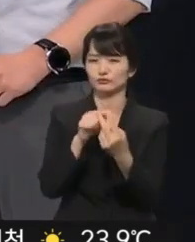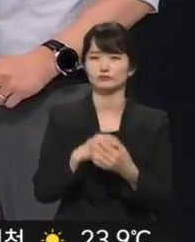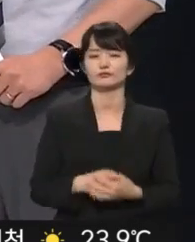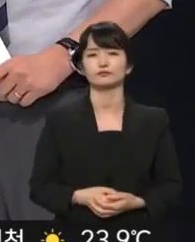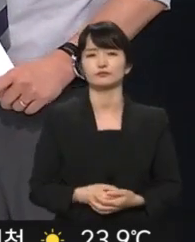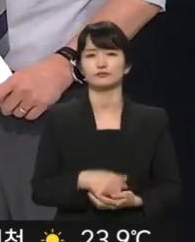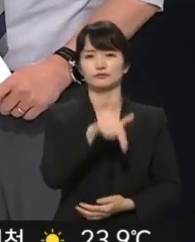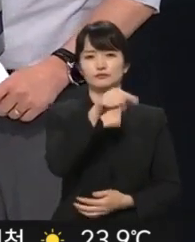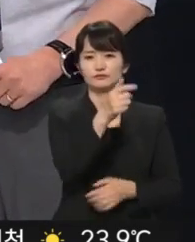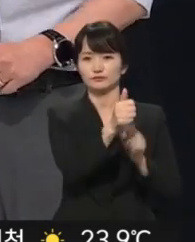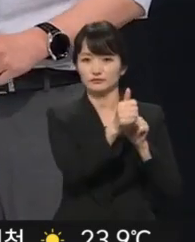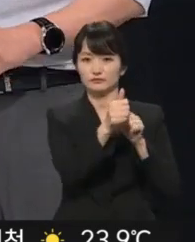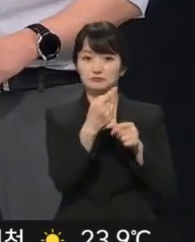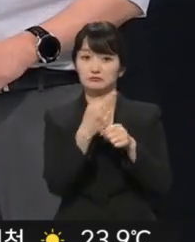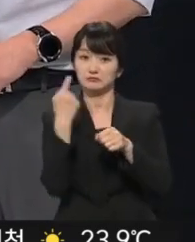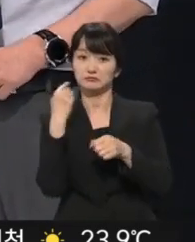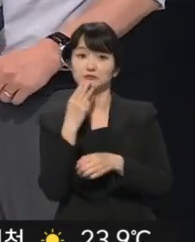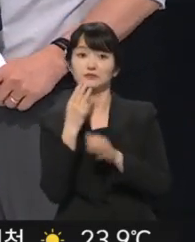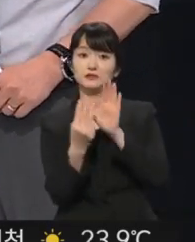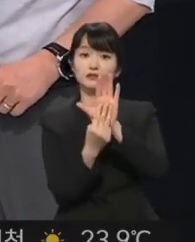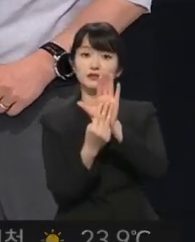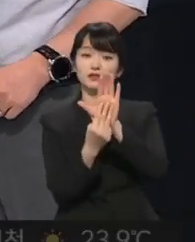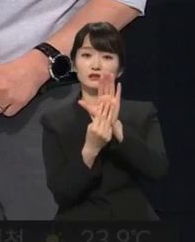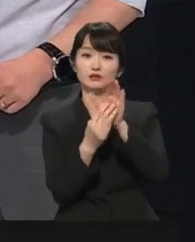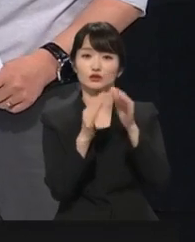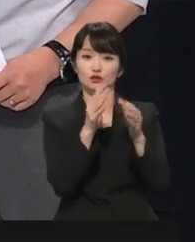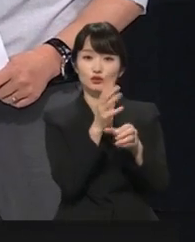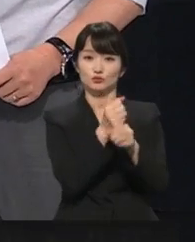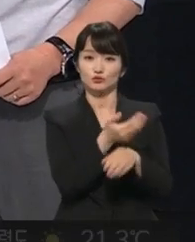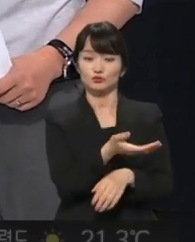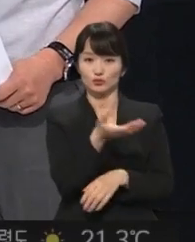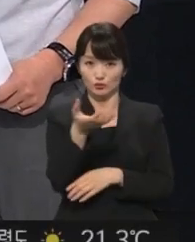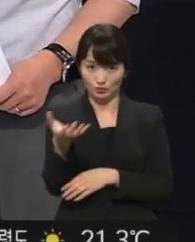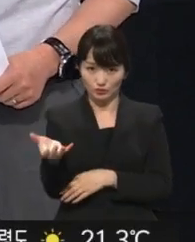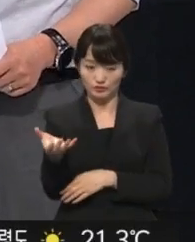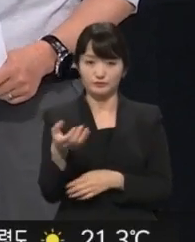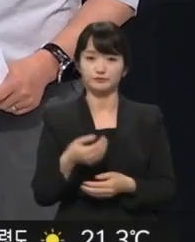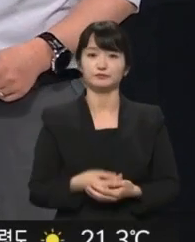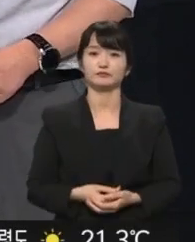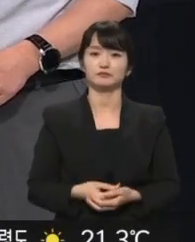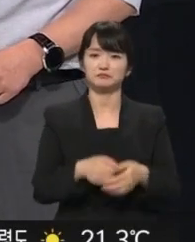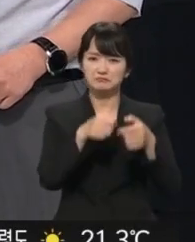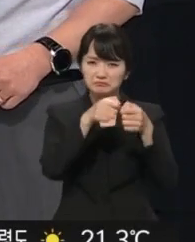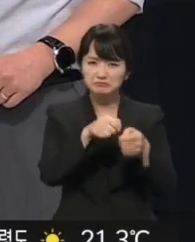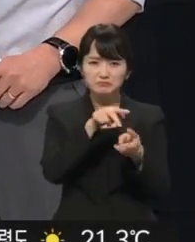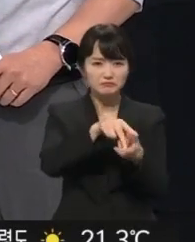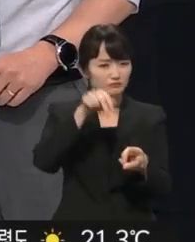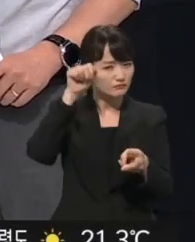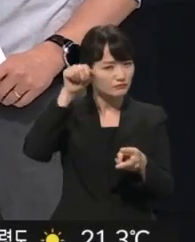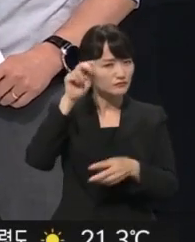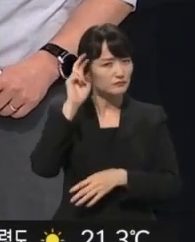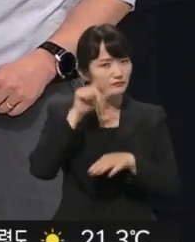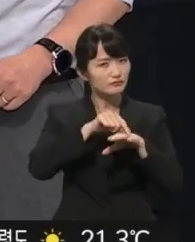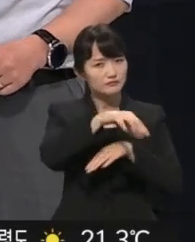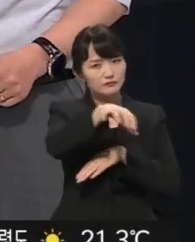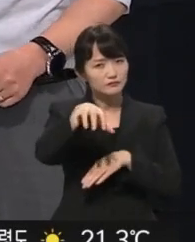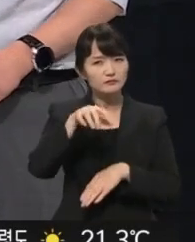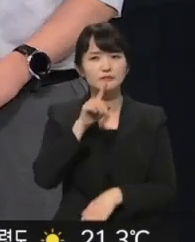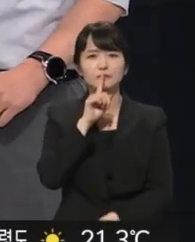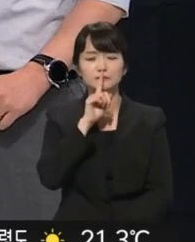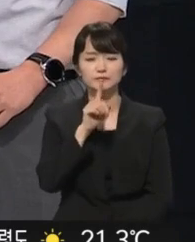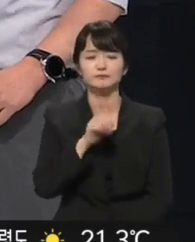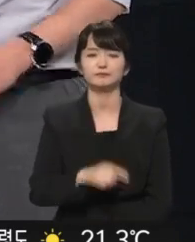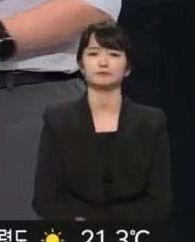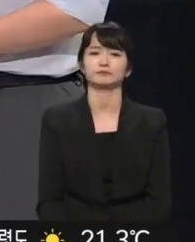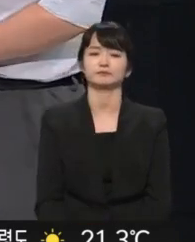조 전 장관 지난해 서울 관악으로 주소를 옮겼다고 하죠. 구체적인 출마 예상 지역으로 거론이